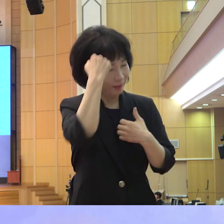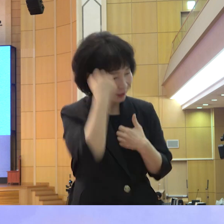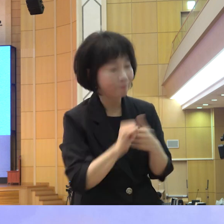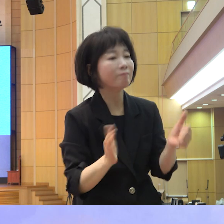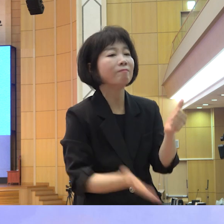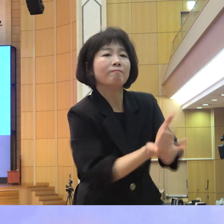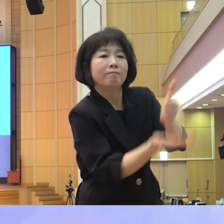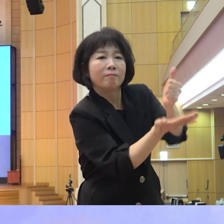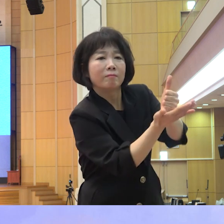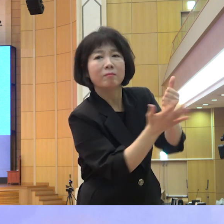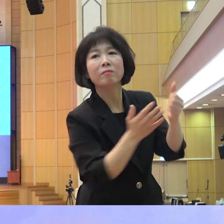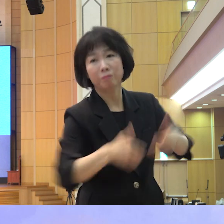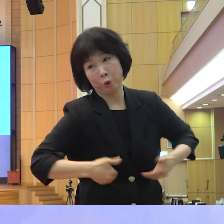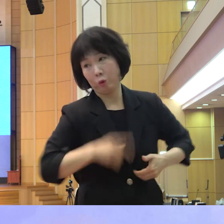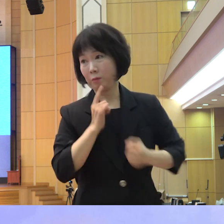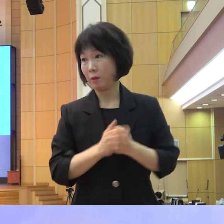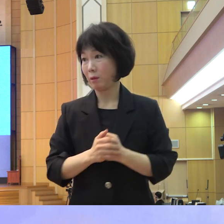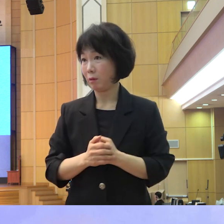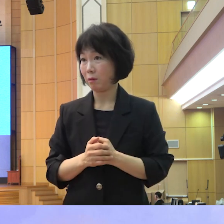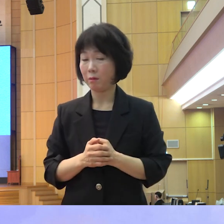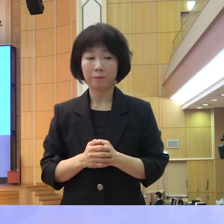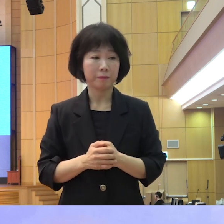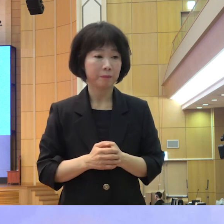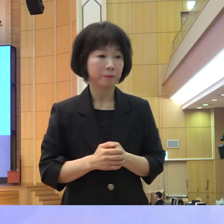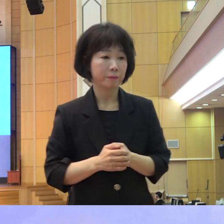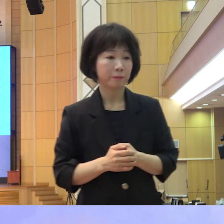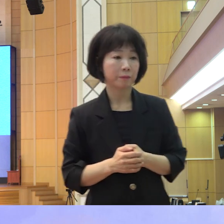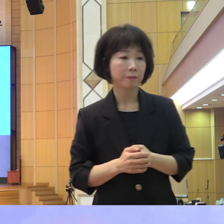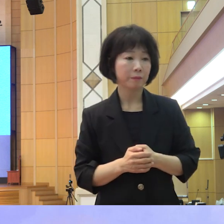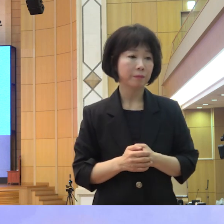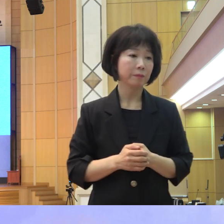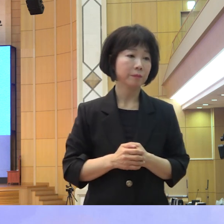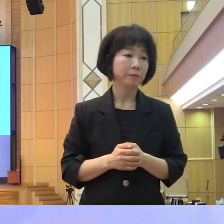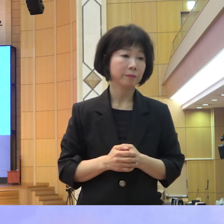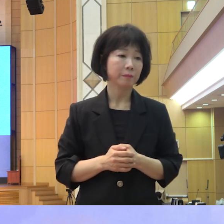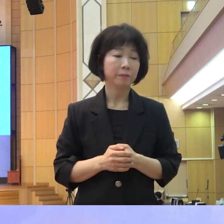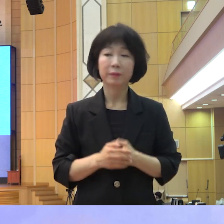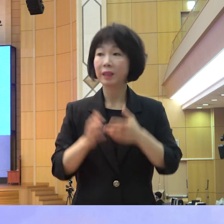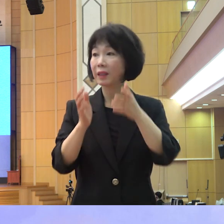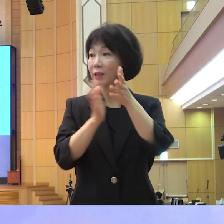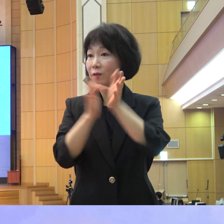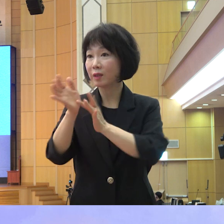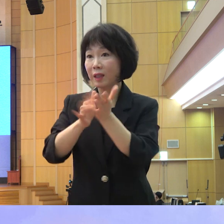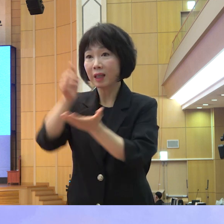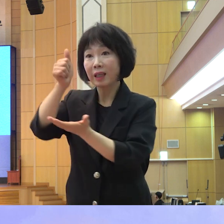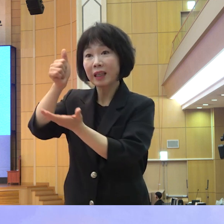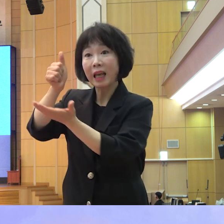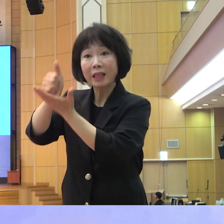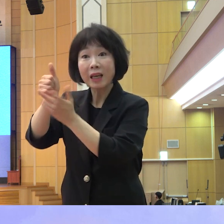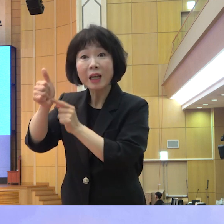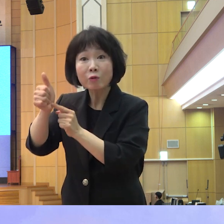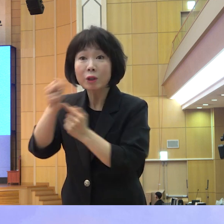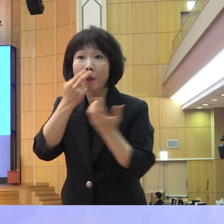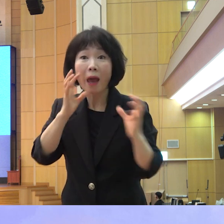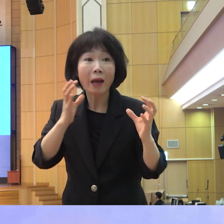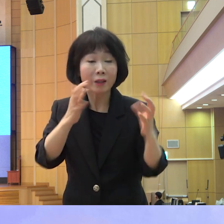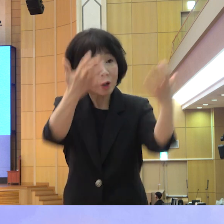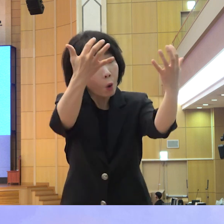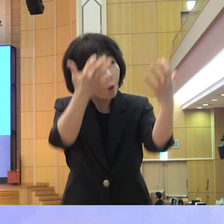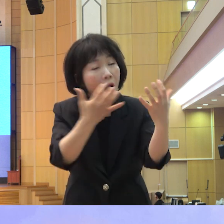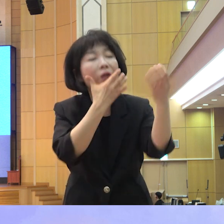그래서 오늘 본문 말씀에도 잘 보면요 16절에 예수님이 아이들을 축복하시고